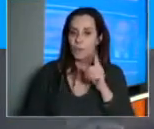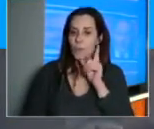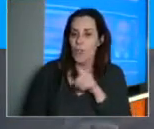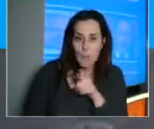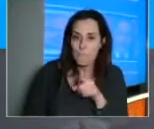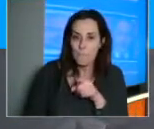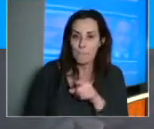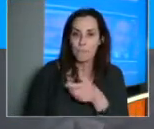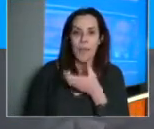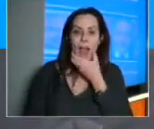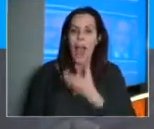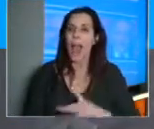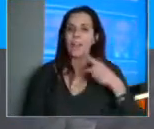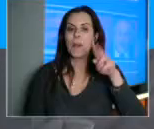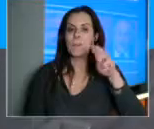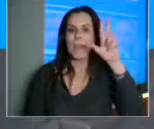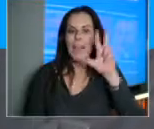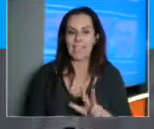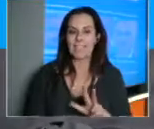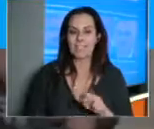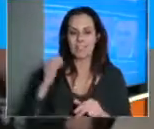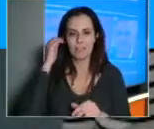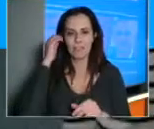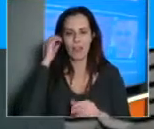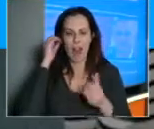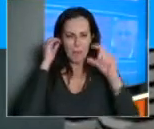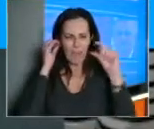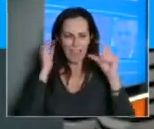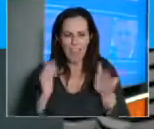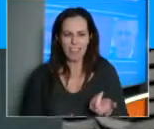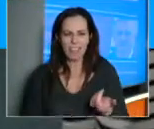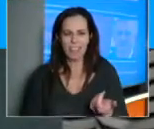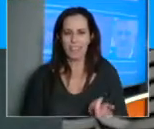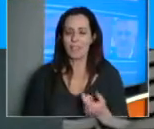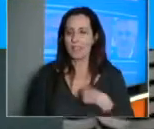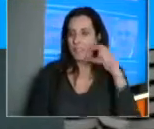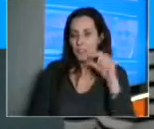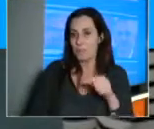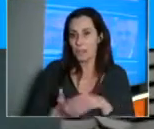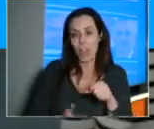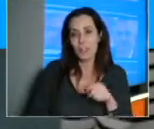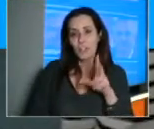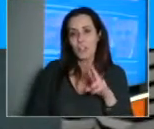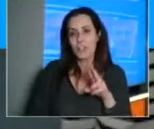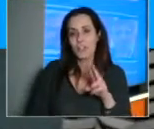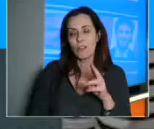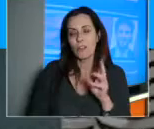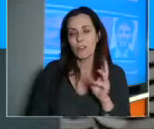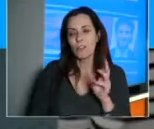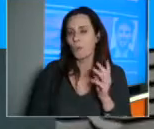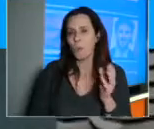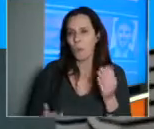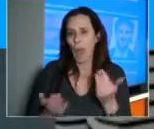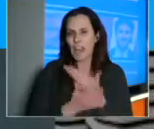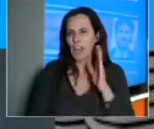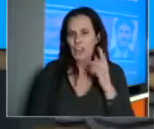הזה הוא... רפי פרץ. נכון, הרב רפי פרץ. למה גימדת אותו ככה? אני גימדתי אותו ככה בגלל שיש לו חיי שעה. במפלגה